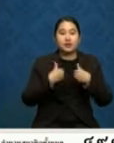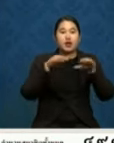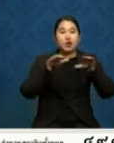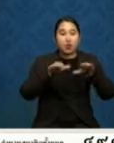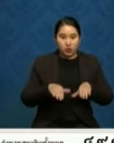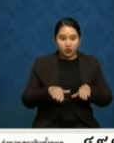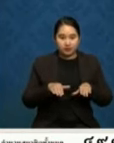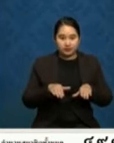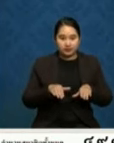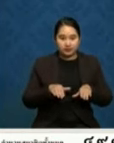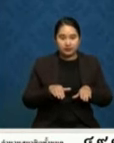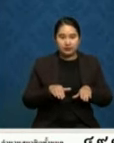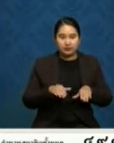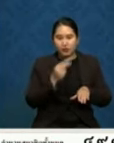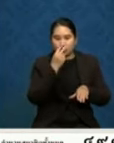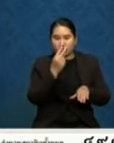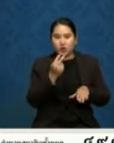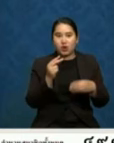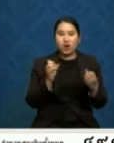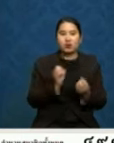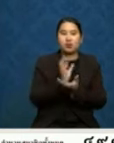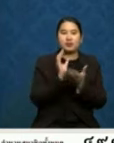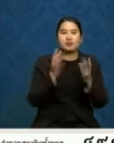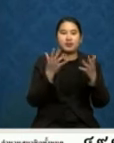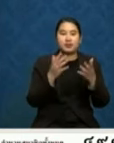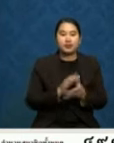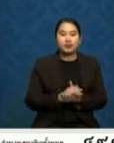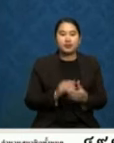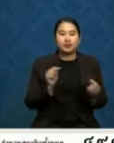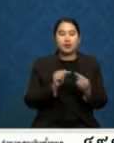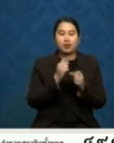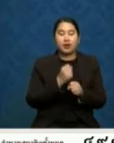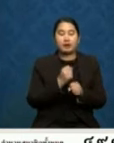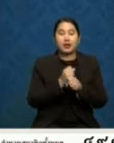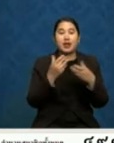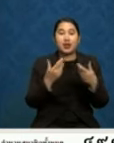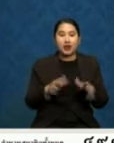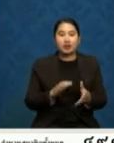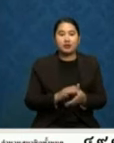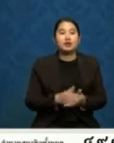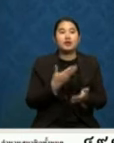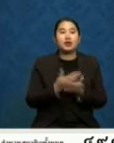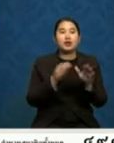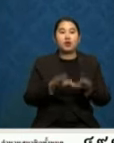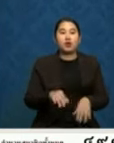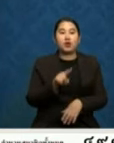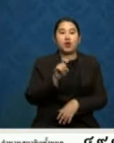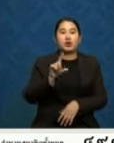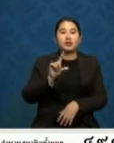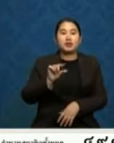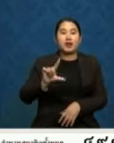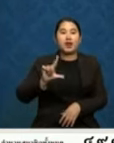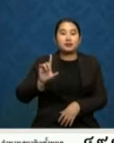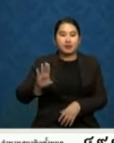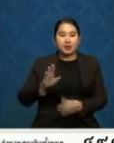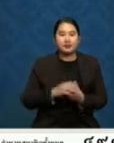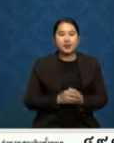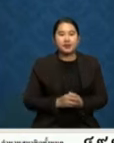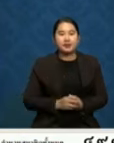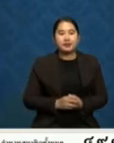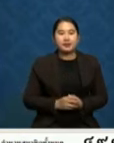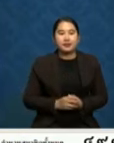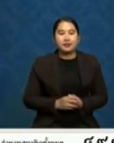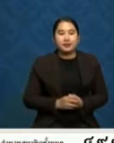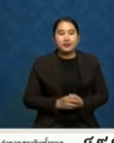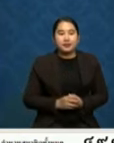งบประมาณที่ไม่กระทบต่อการดำเนินการของหน่วยงานแล้วเนี่ยนะครับเป็นจำนวนทั้งสิ้น120ล้านบาทเศษนะครับ